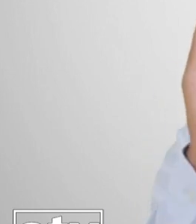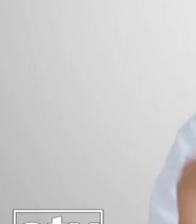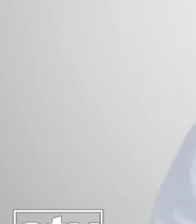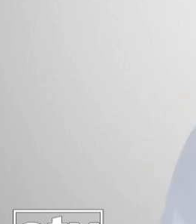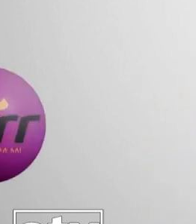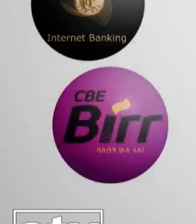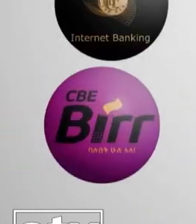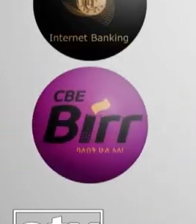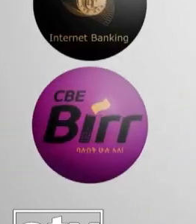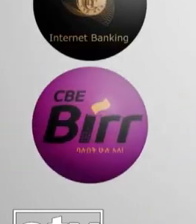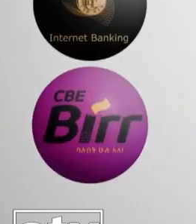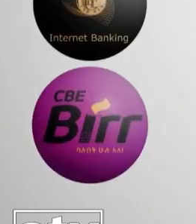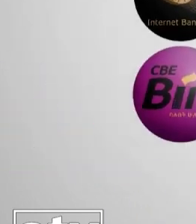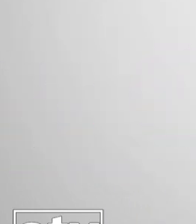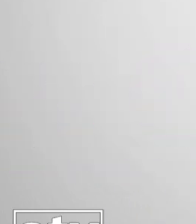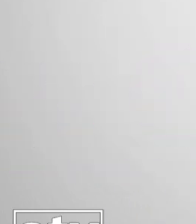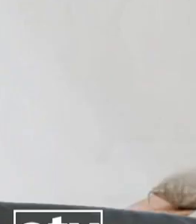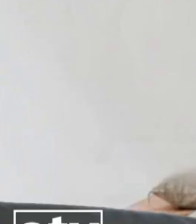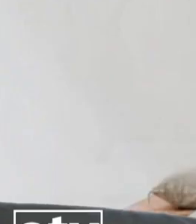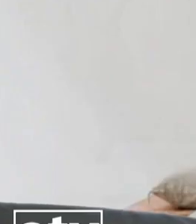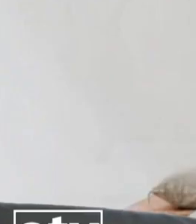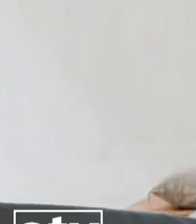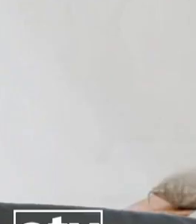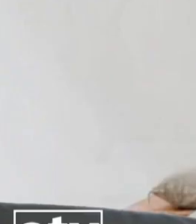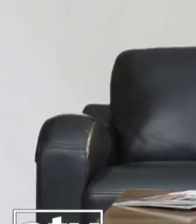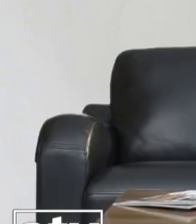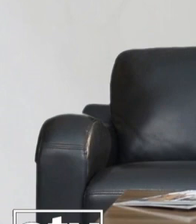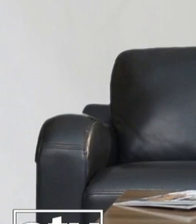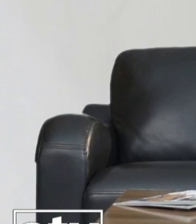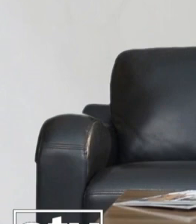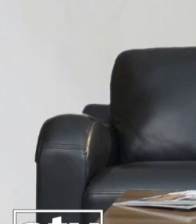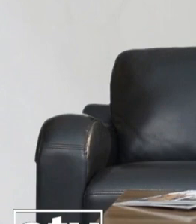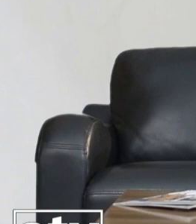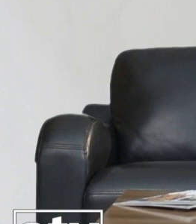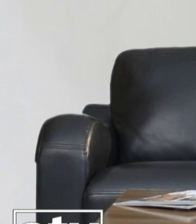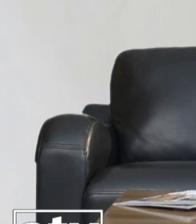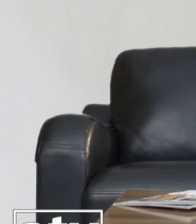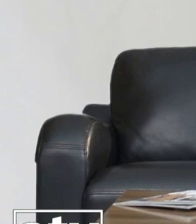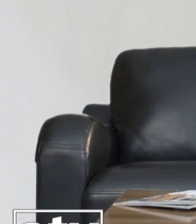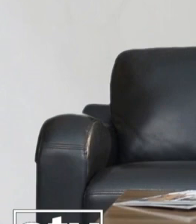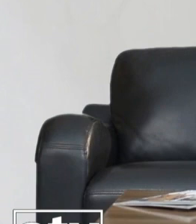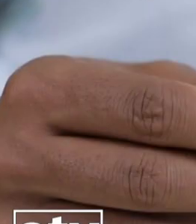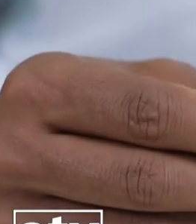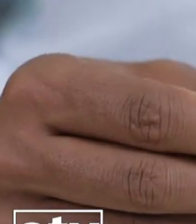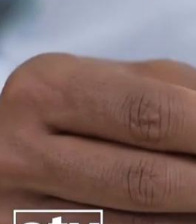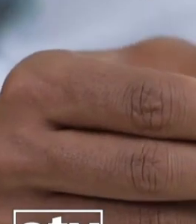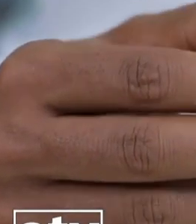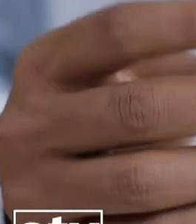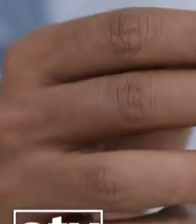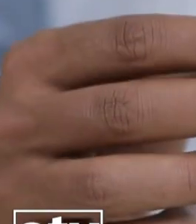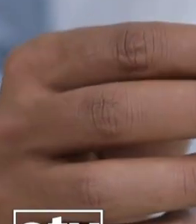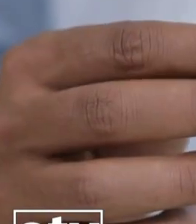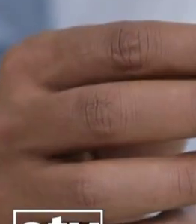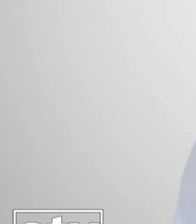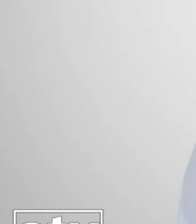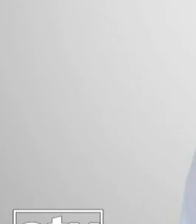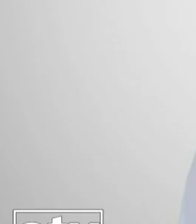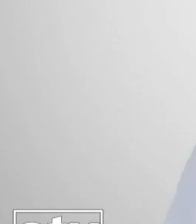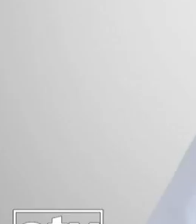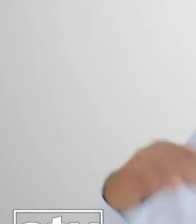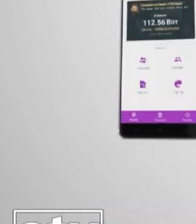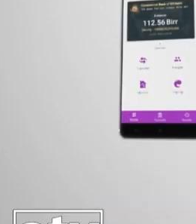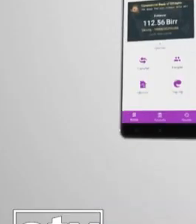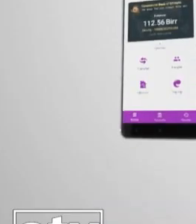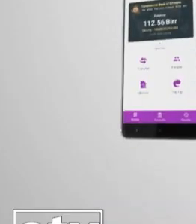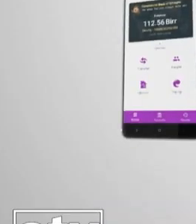በላይ ውድ የሆነውን ጤናውን ይጠብቁ። ባንኮን በእጆ ይዘው በቤቶ ይቆዩ። እጆን ከንክኪ በማድረግ የኮሮና ቫይረስ ተጋላጭነትን ይቀንሱ።